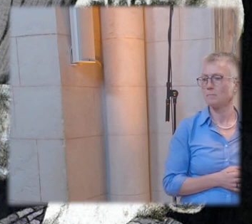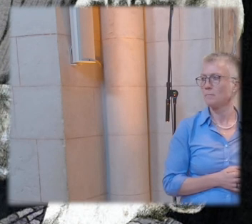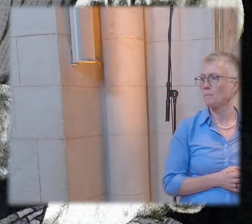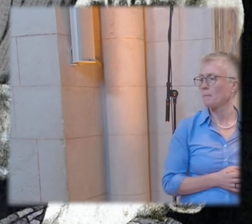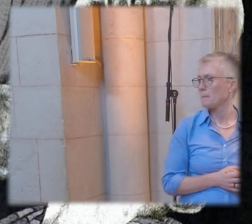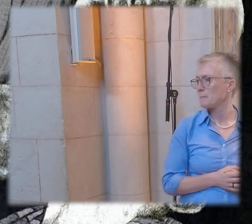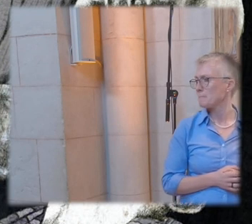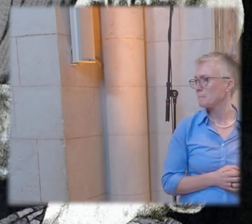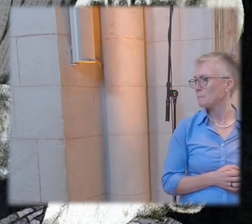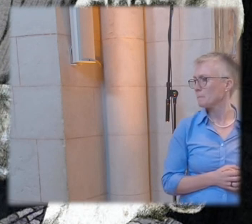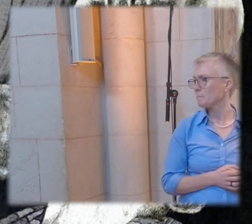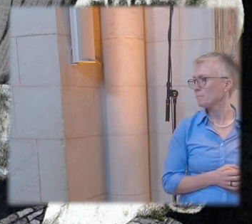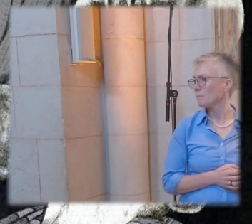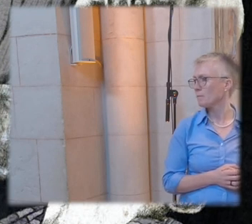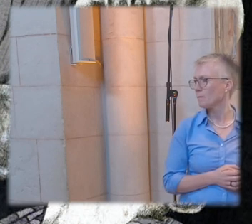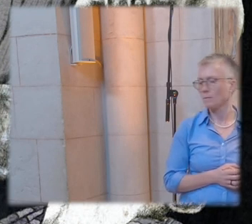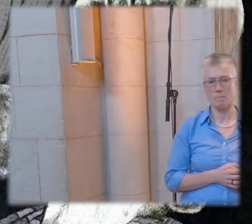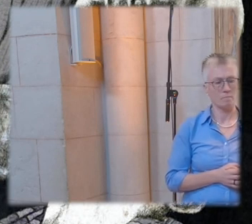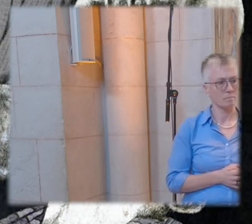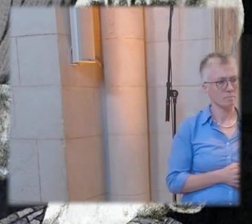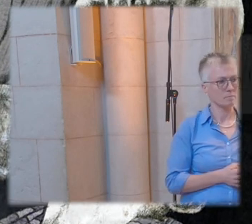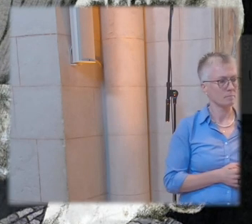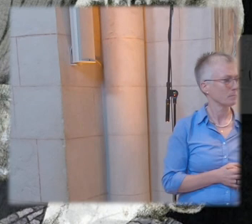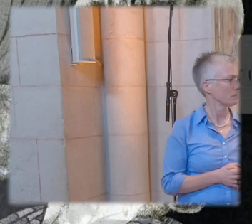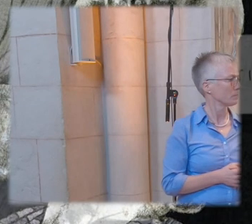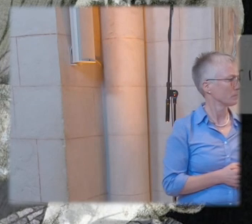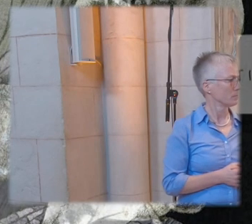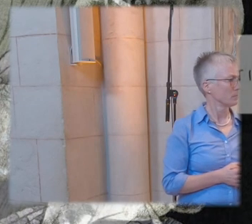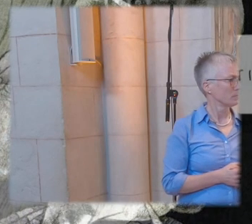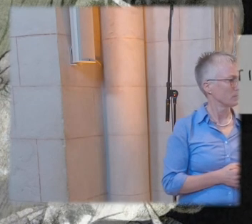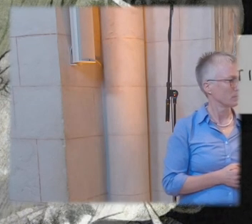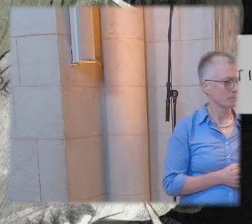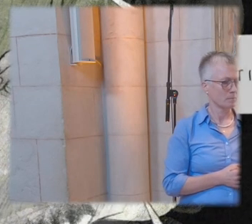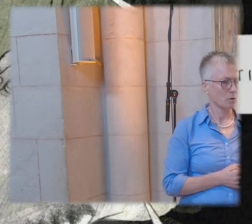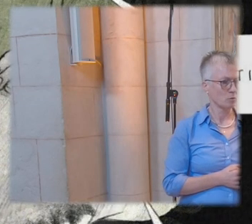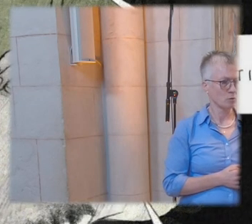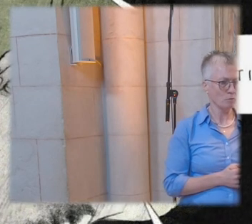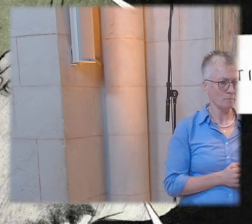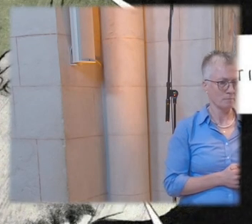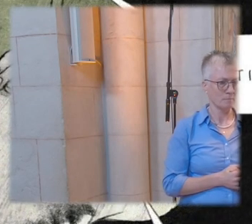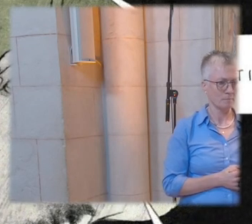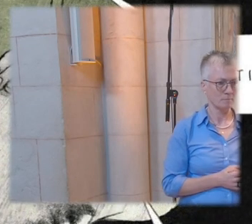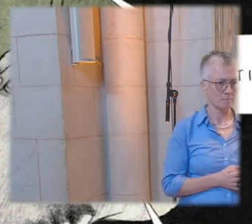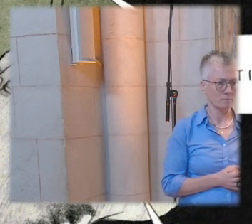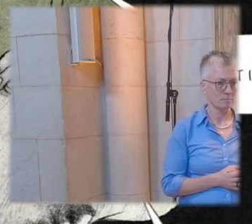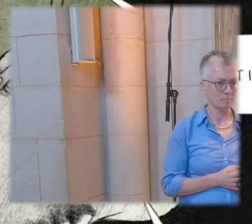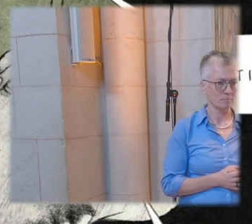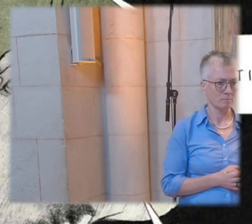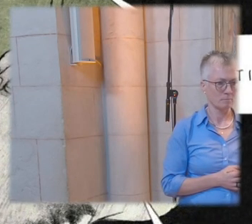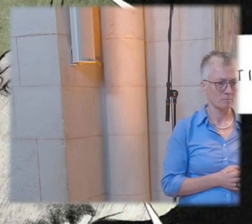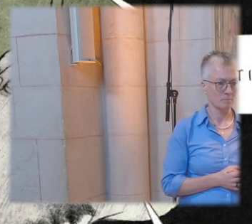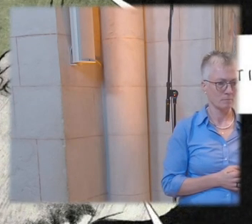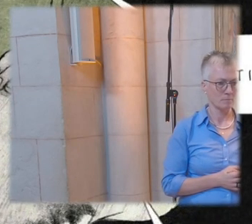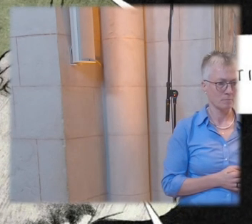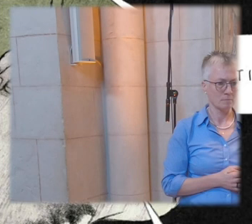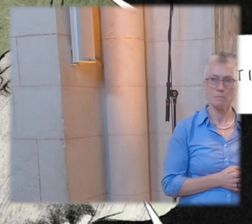Sonst sieht es recht schlimm bei uns aus. Die Leute sterben in Massen, weil sie völlig ausgehungert sind. Es